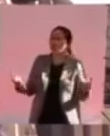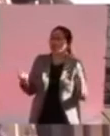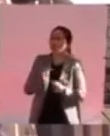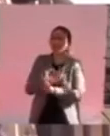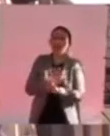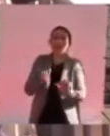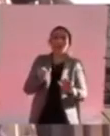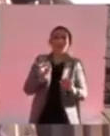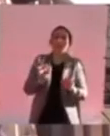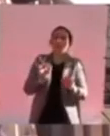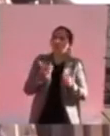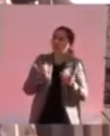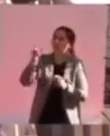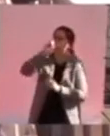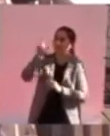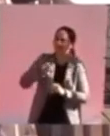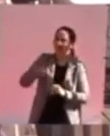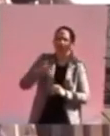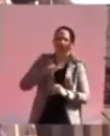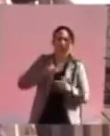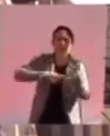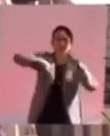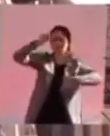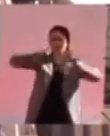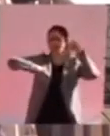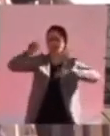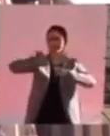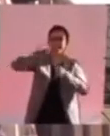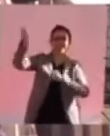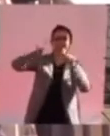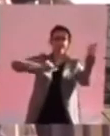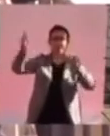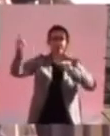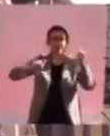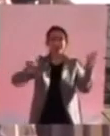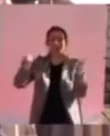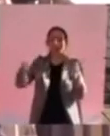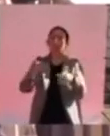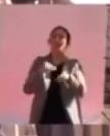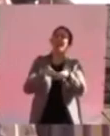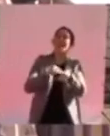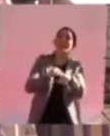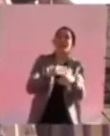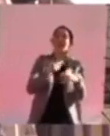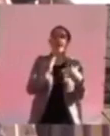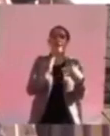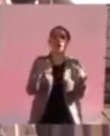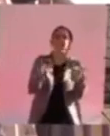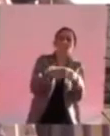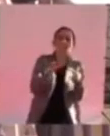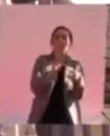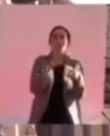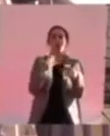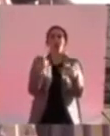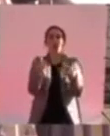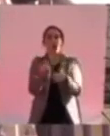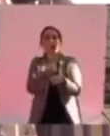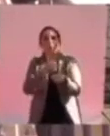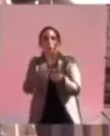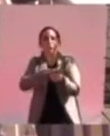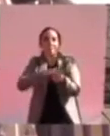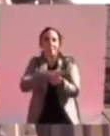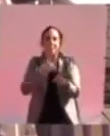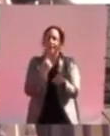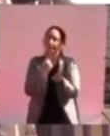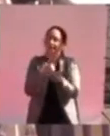paese valorizzare il ruolo dell'infermiere di famiglia di comunità dentro il distretto e in stretta collaborazione con tutto